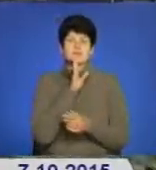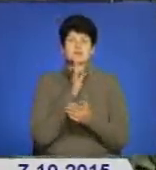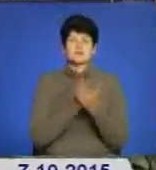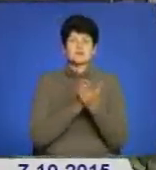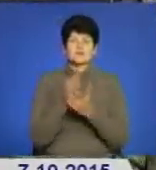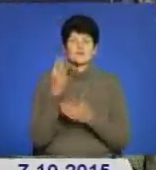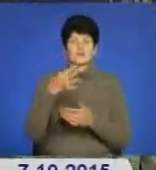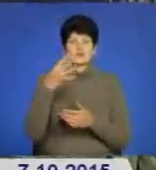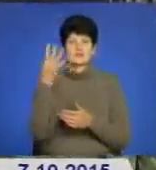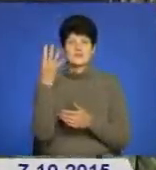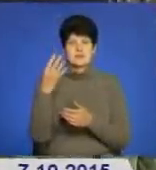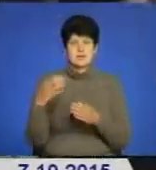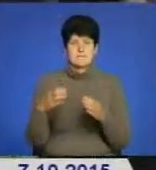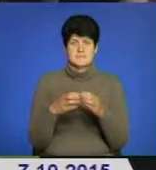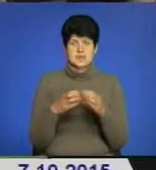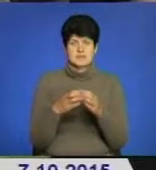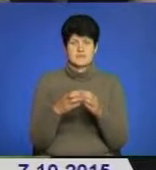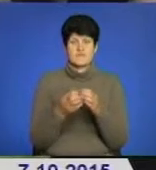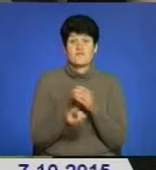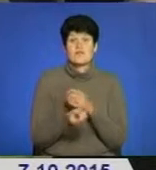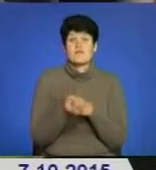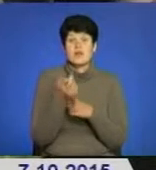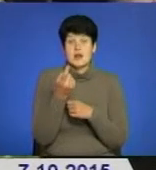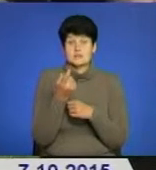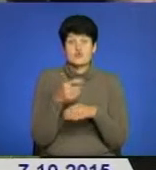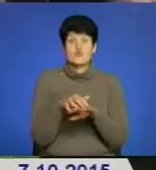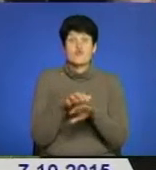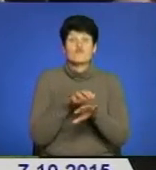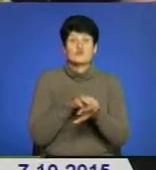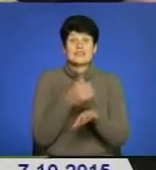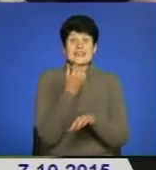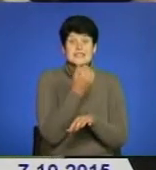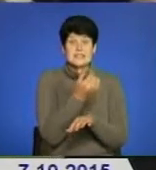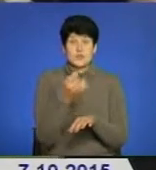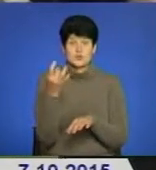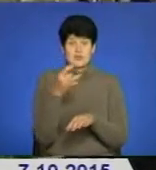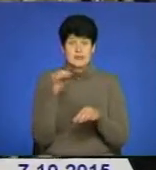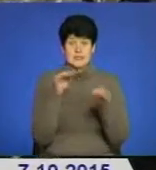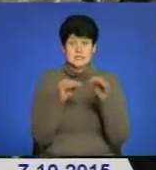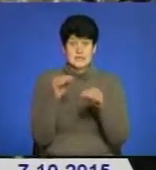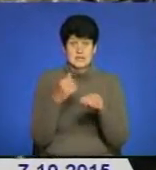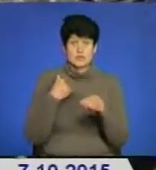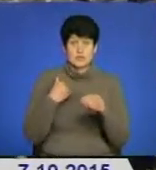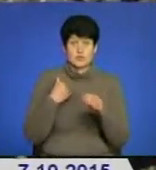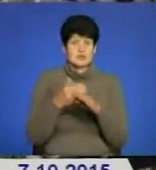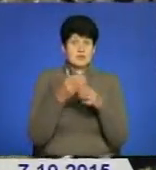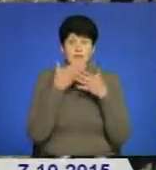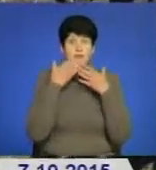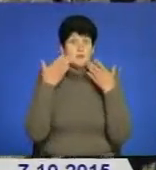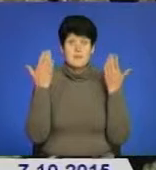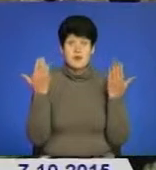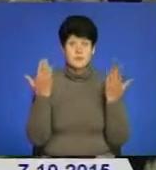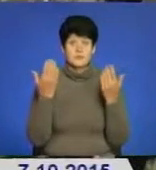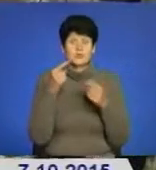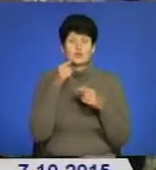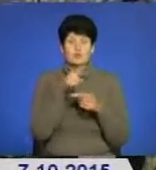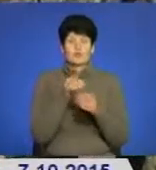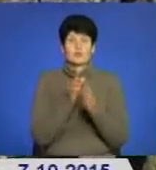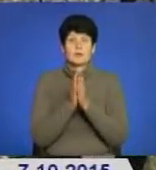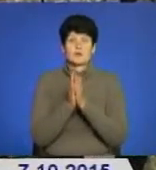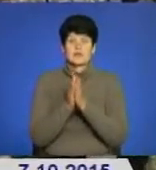у 44-й бригаді. Виявляється, що взуття їх розмірів на складі військової частини немає, а тому вони